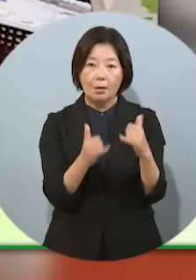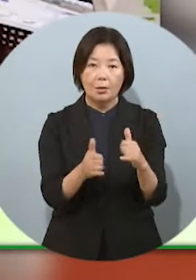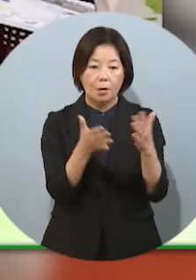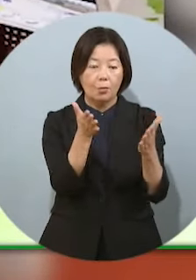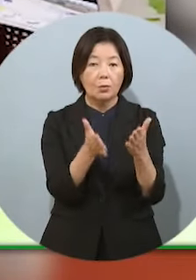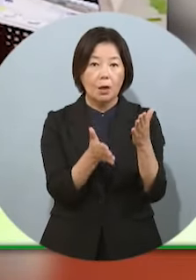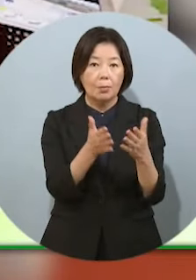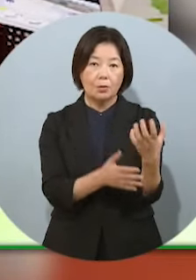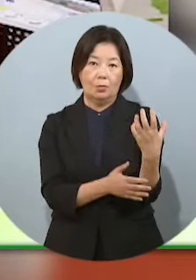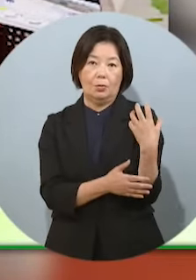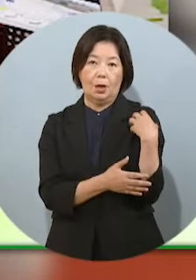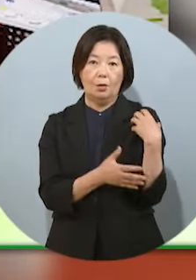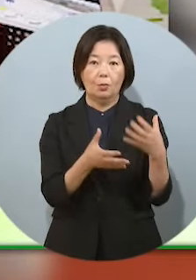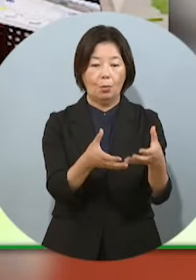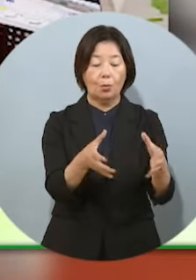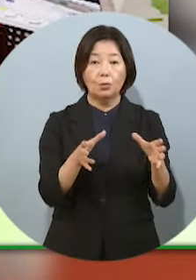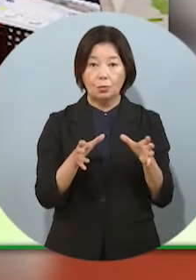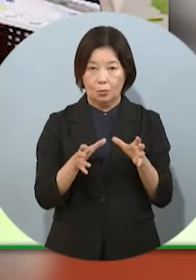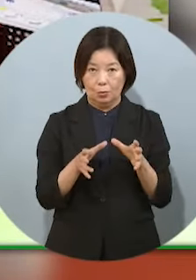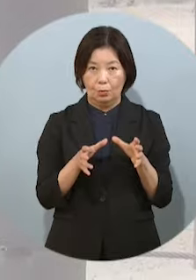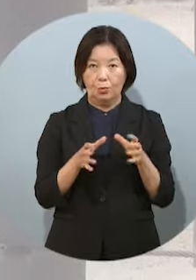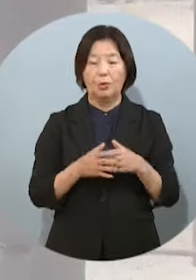ービスを行います。